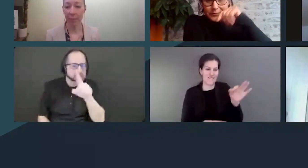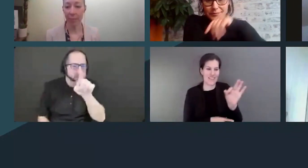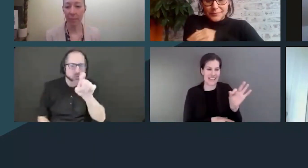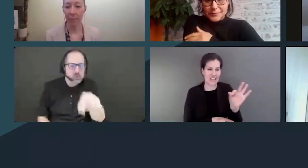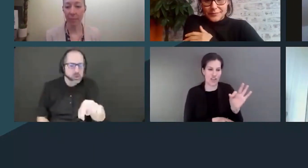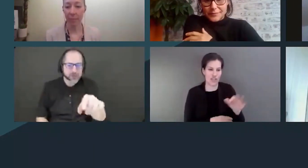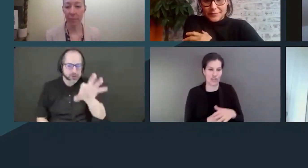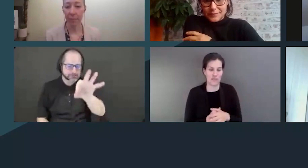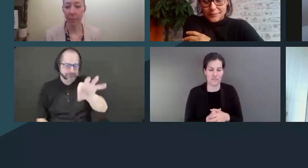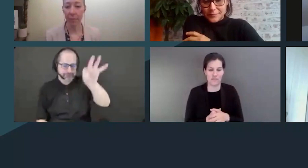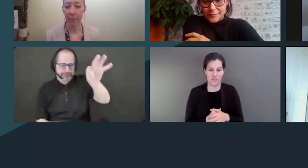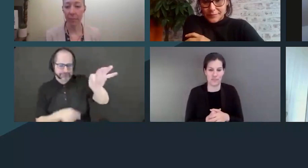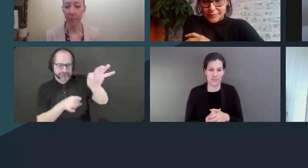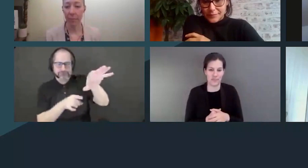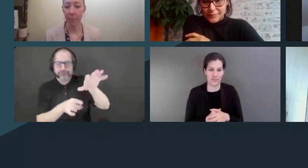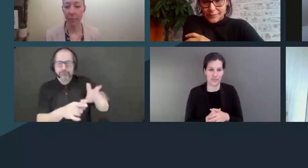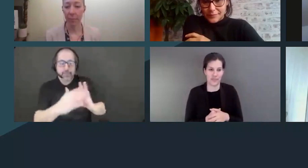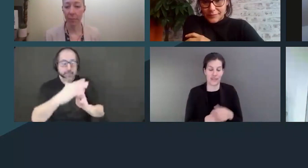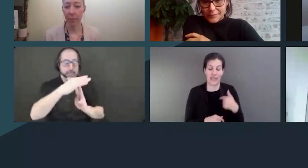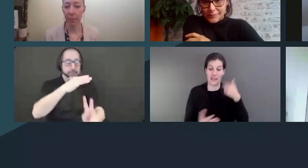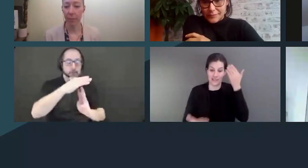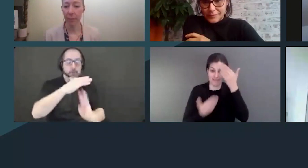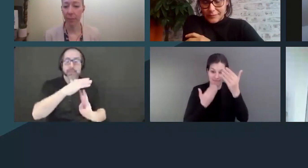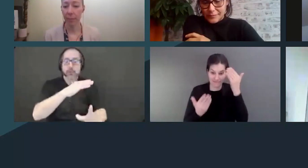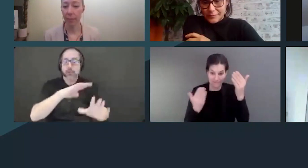pour ce qui est des partenaires d'immigration.